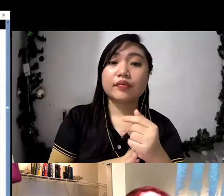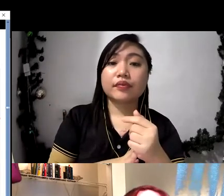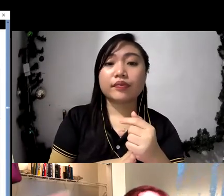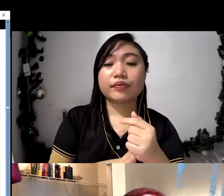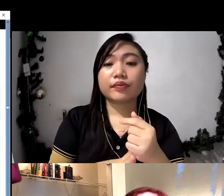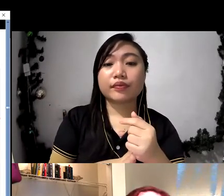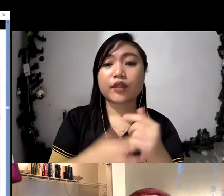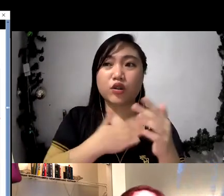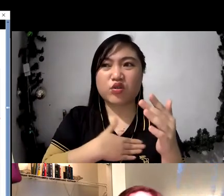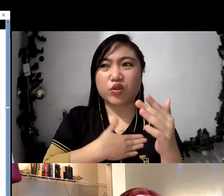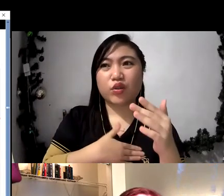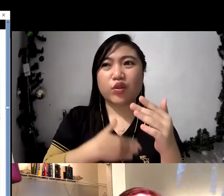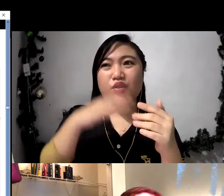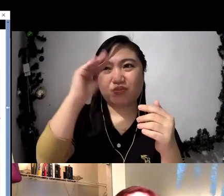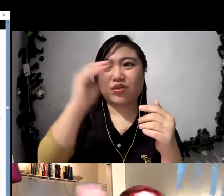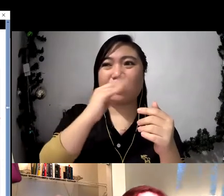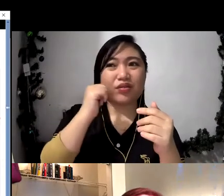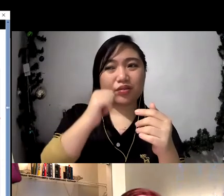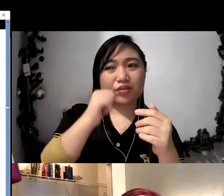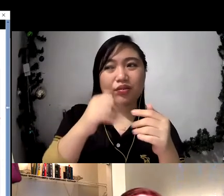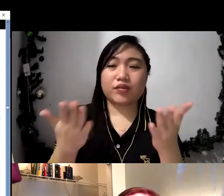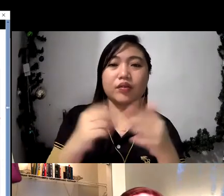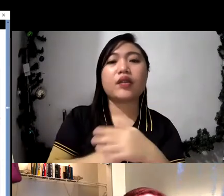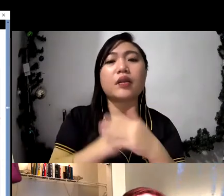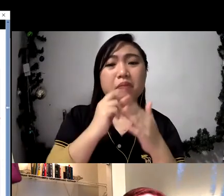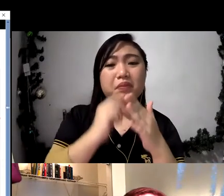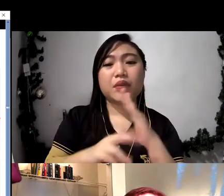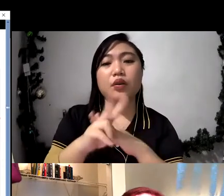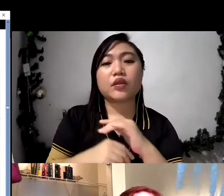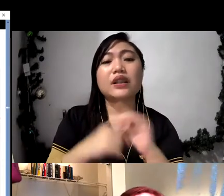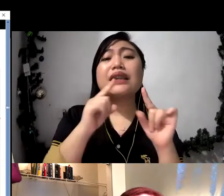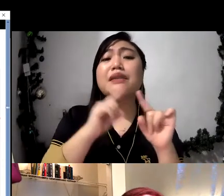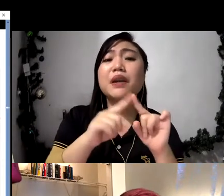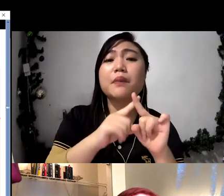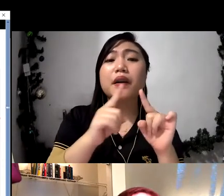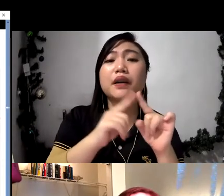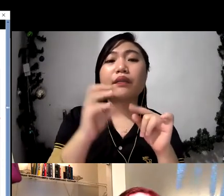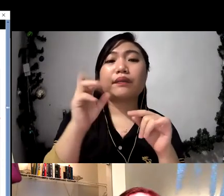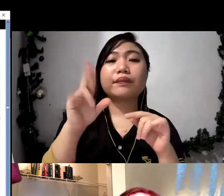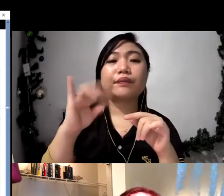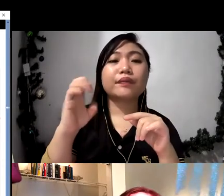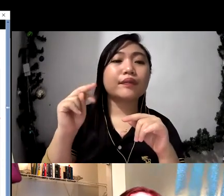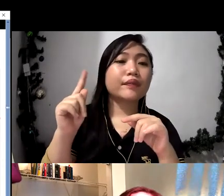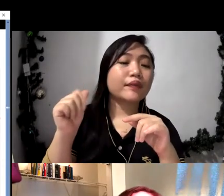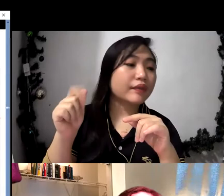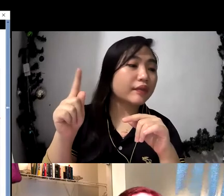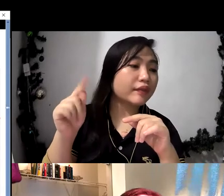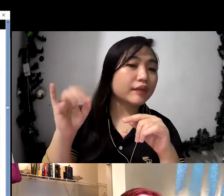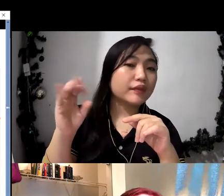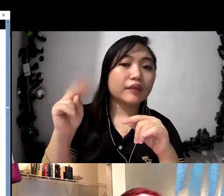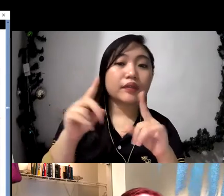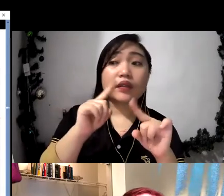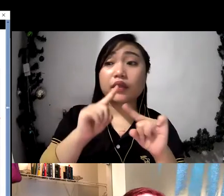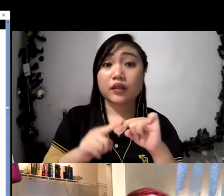kong gusto ang babae at lalaki, no. So iba-iba, no, yung ating mga sexual orientation, no. It will depend,